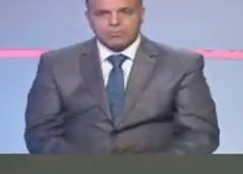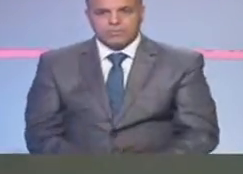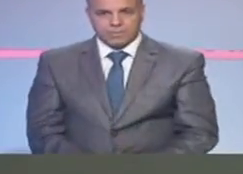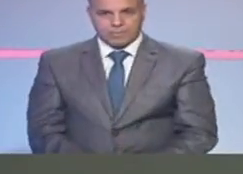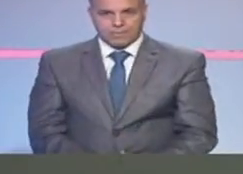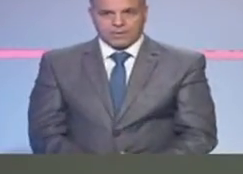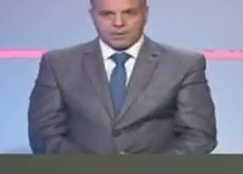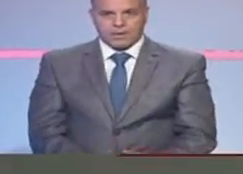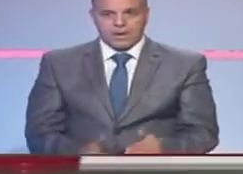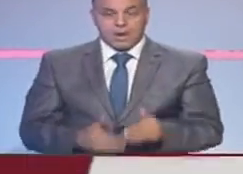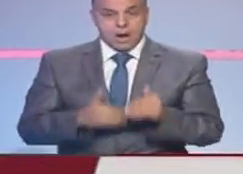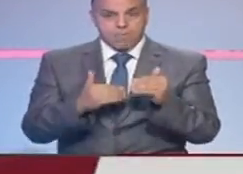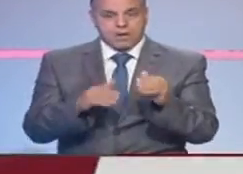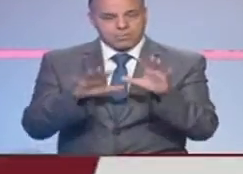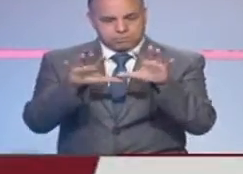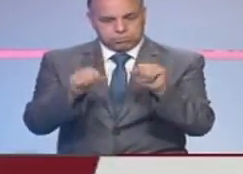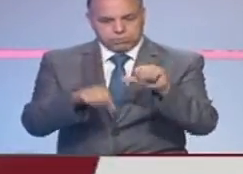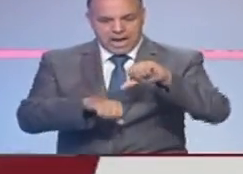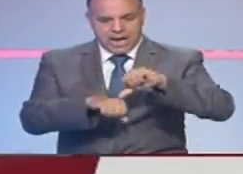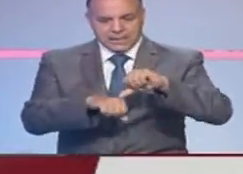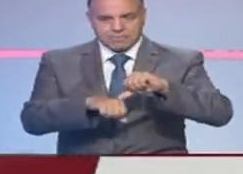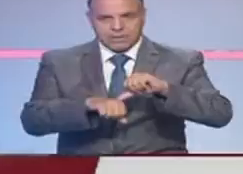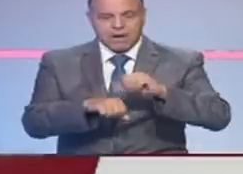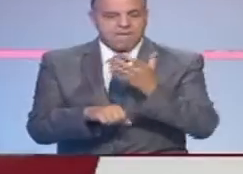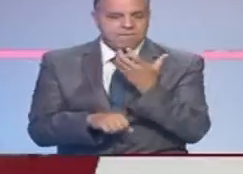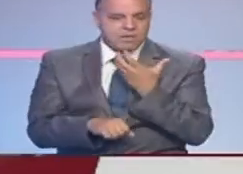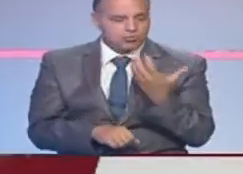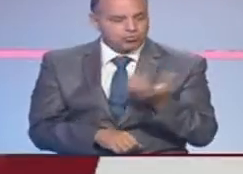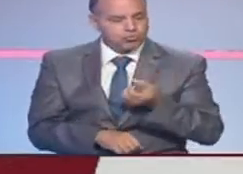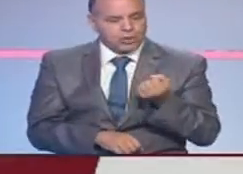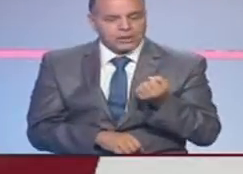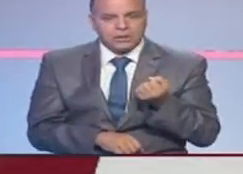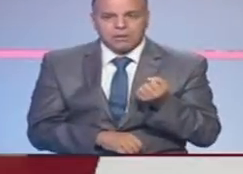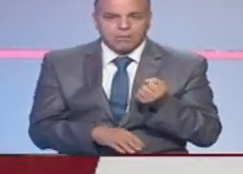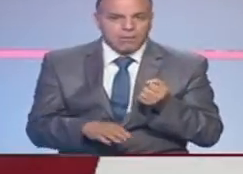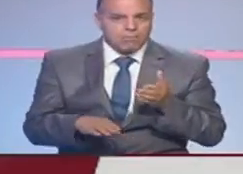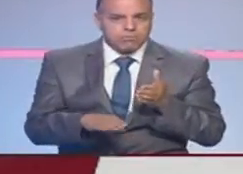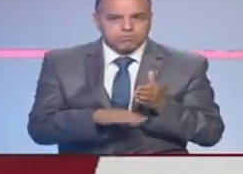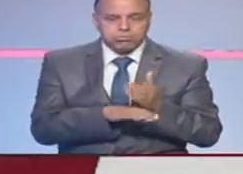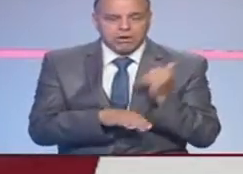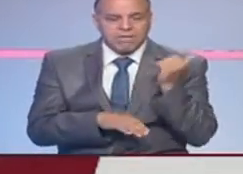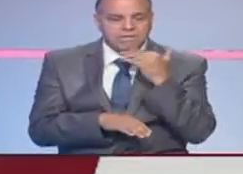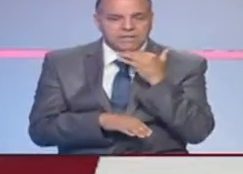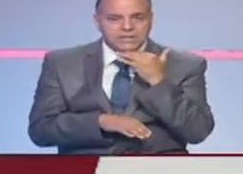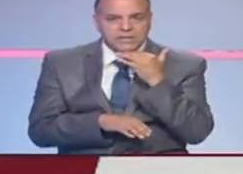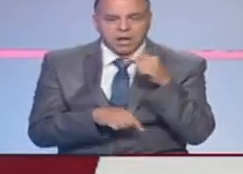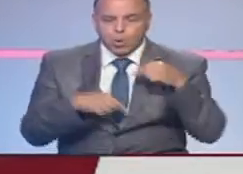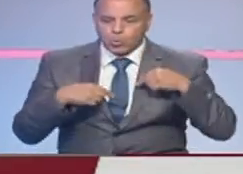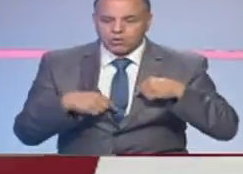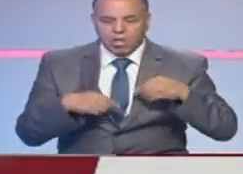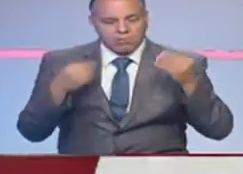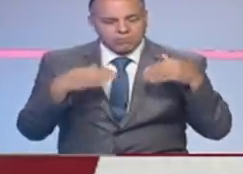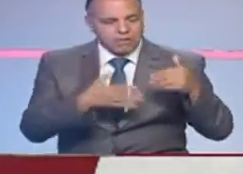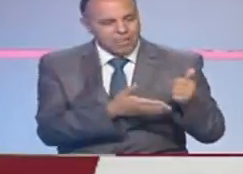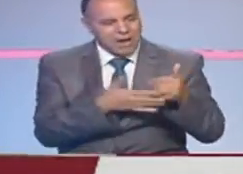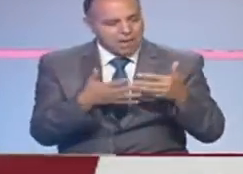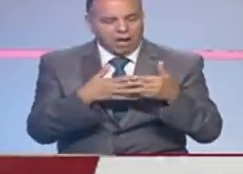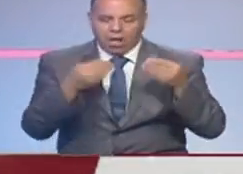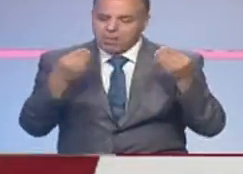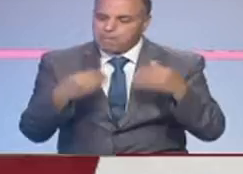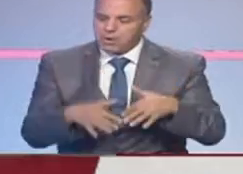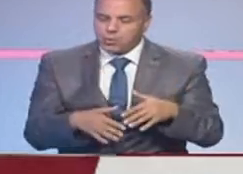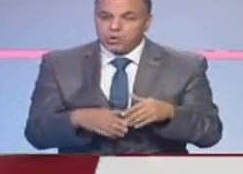بعد سيطرتها على العاصمه الافغانيه كابول اثر هجوم خاطف وانهيار الحكومه المدعومه امريكيا